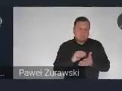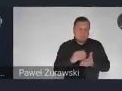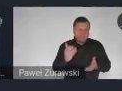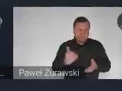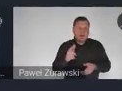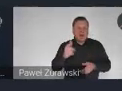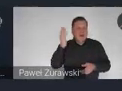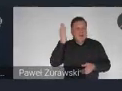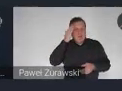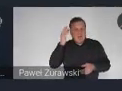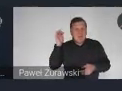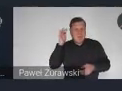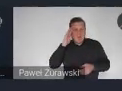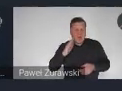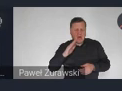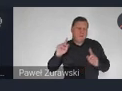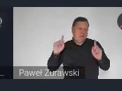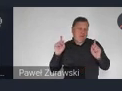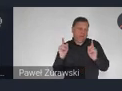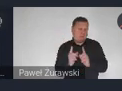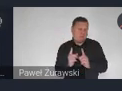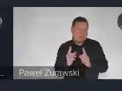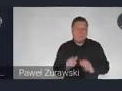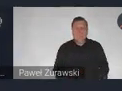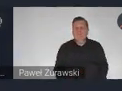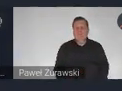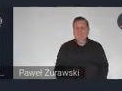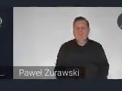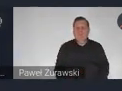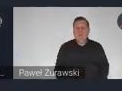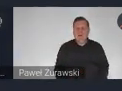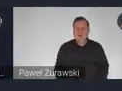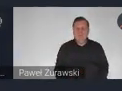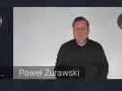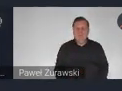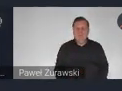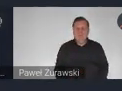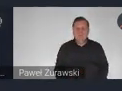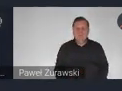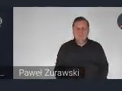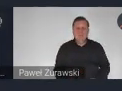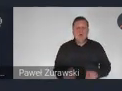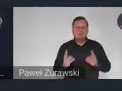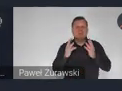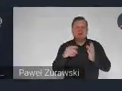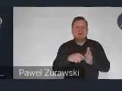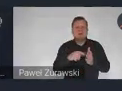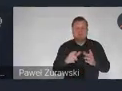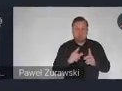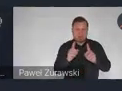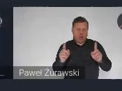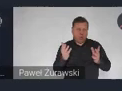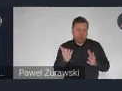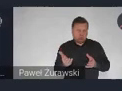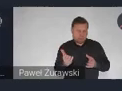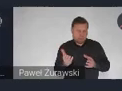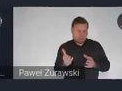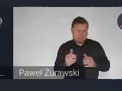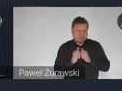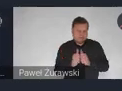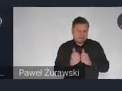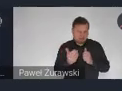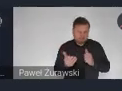dietetyczna została ograniczona do minimum ważne jest tutaj rola nauczyciela który jest